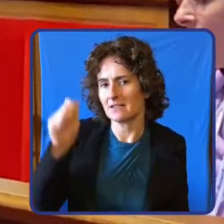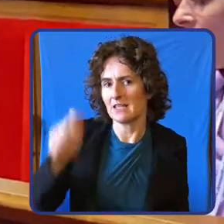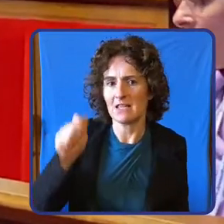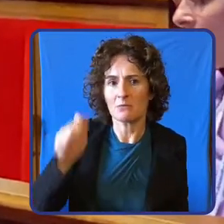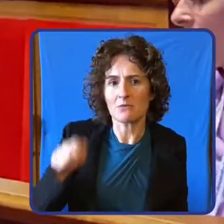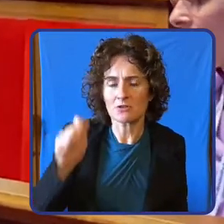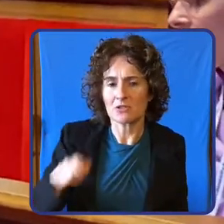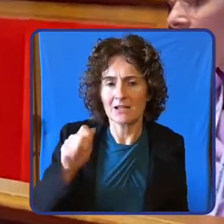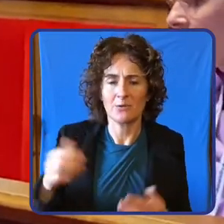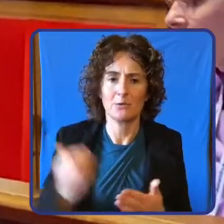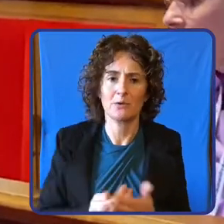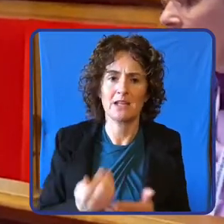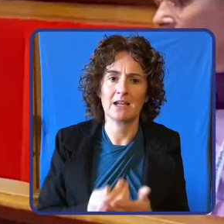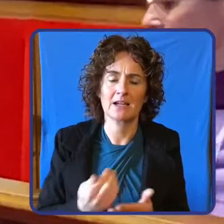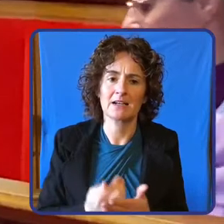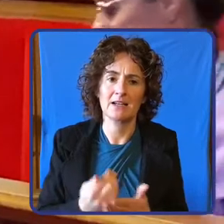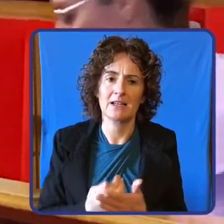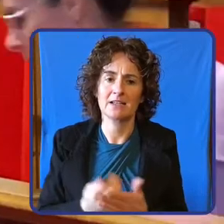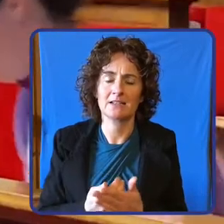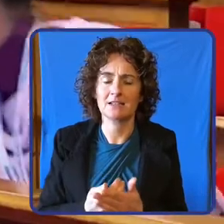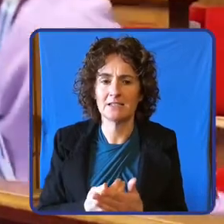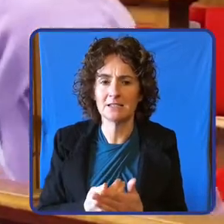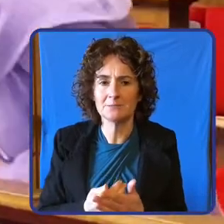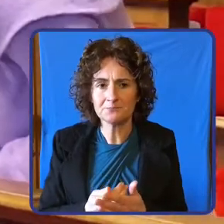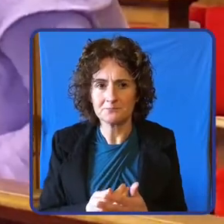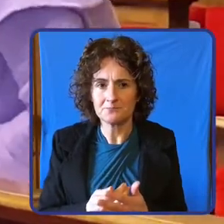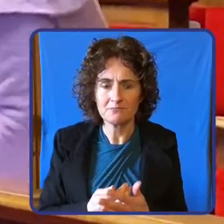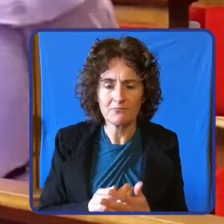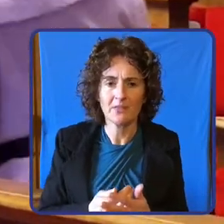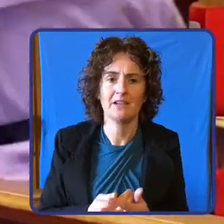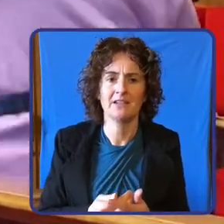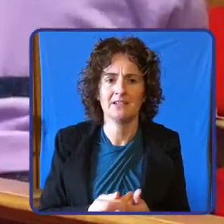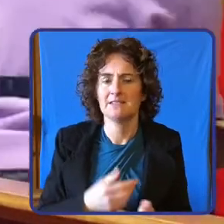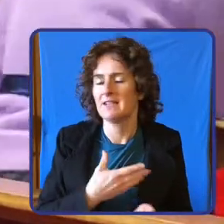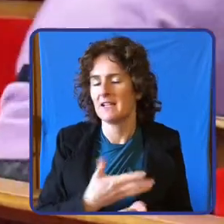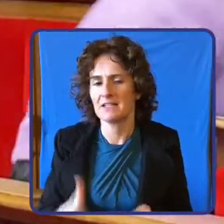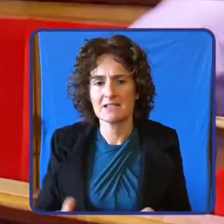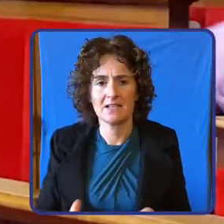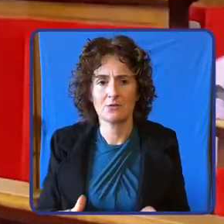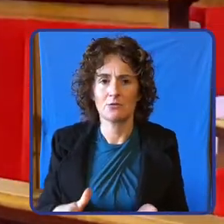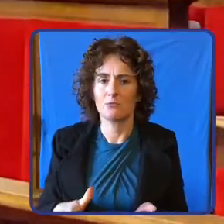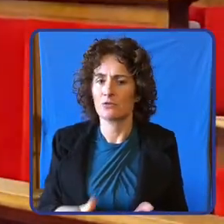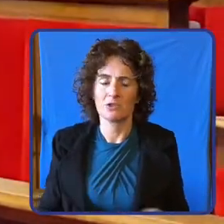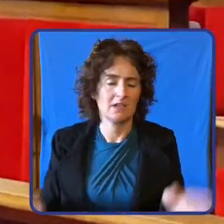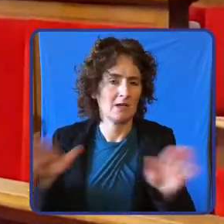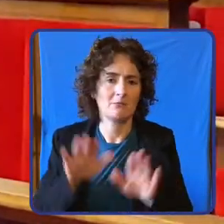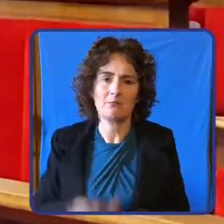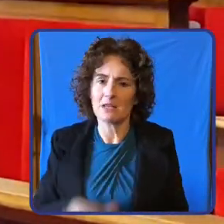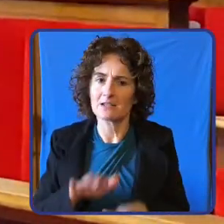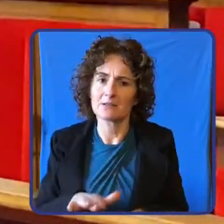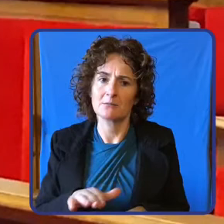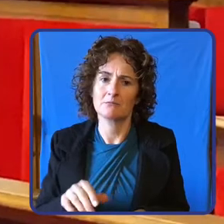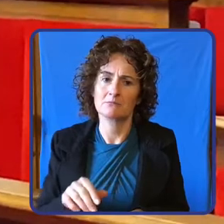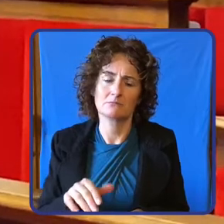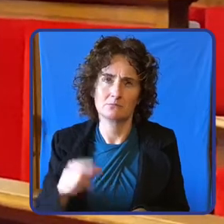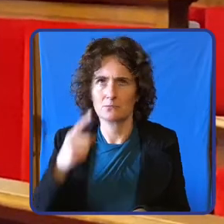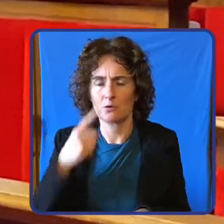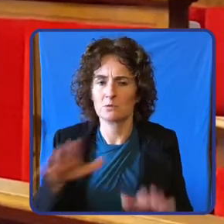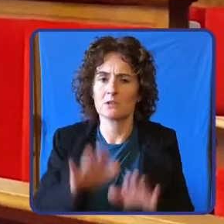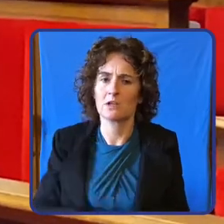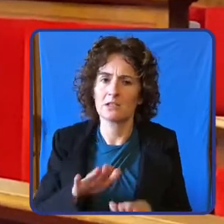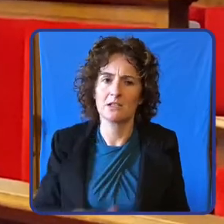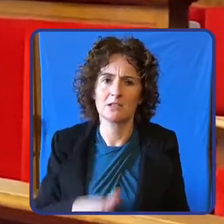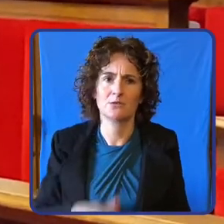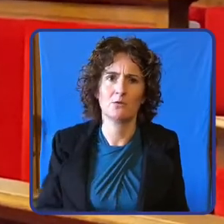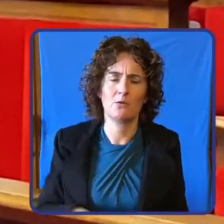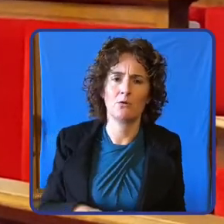beiktatni, és akkor azokat ki tudjuk tárgyalni, de sokkal egyszerűbb, ha el se indulnak. Tehát, hogyha ennyire nem bírnak itt ücsörögni, és nem bírnak hozzászólni érdemben, csak